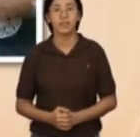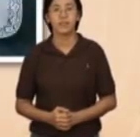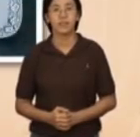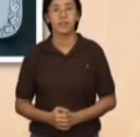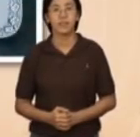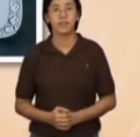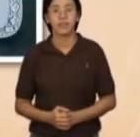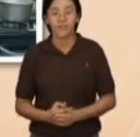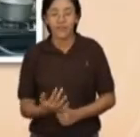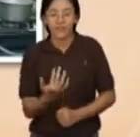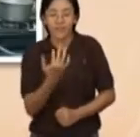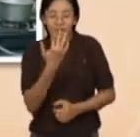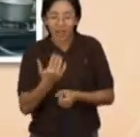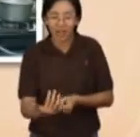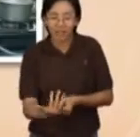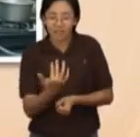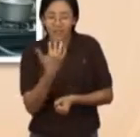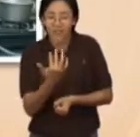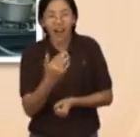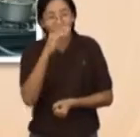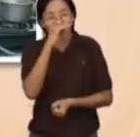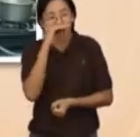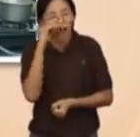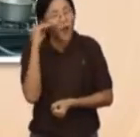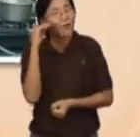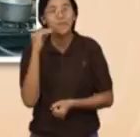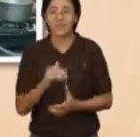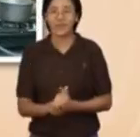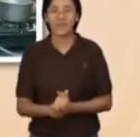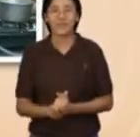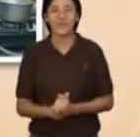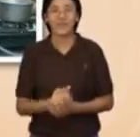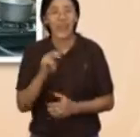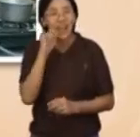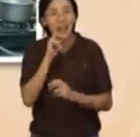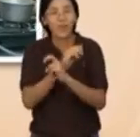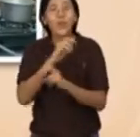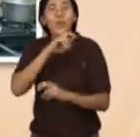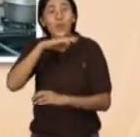โอ้โหกลิ่นเริ่มมาแล้วค่ะหอมจังหอมน้ำซุป ครับ